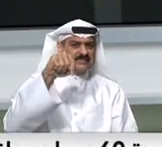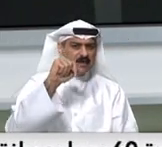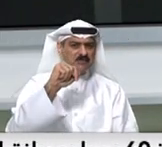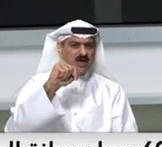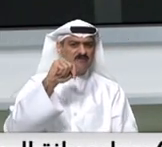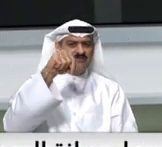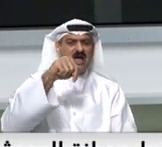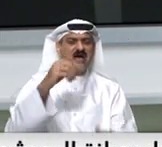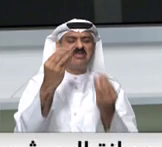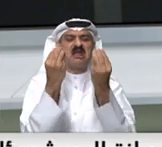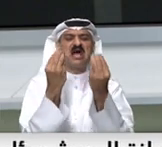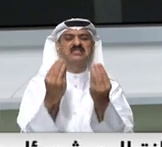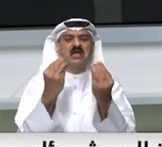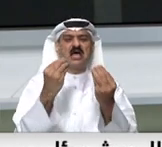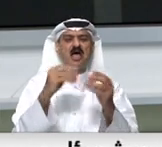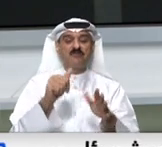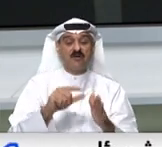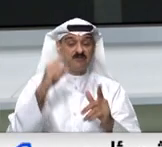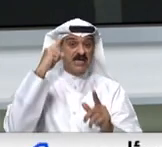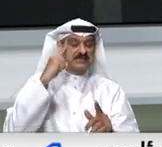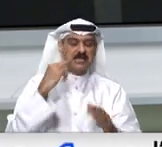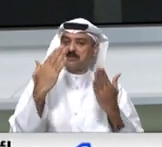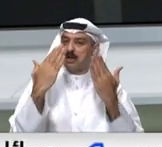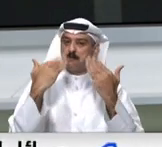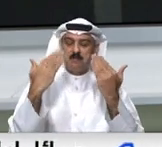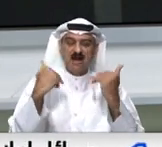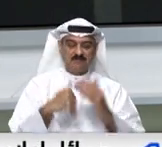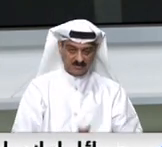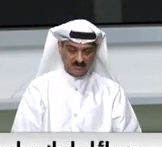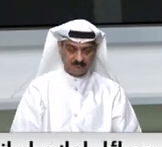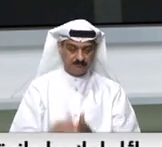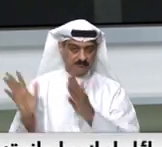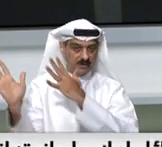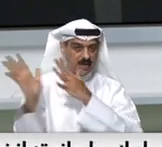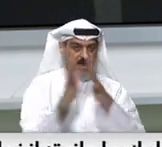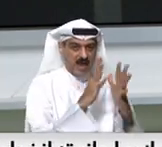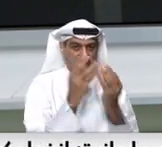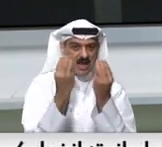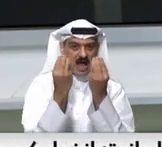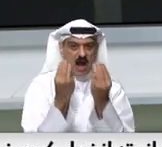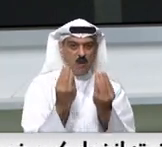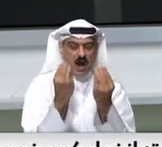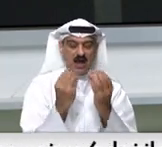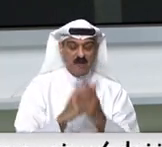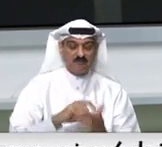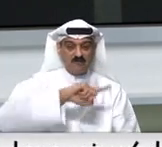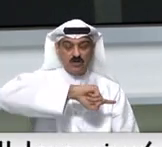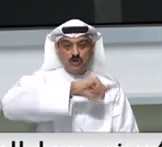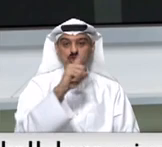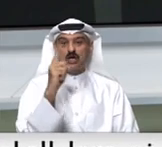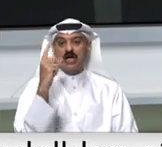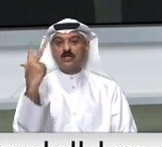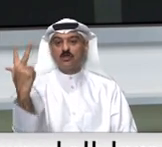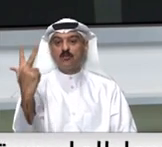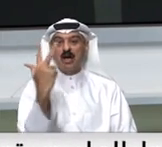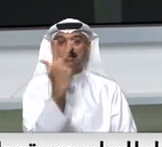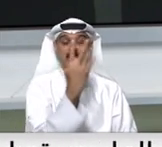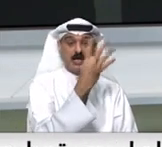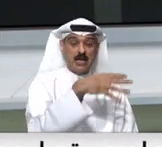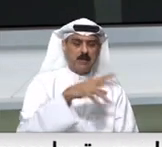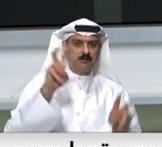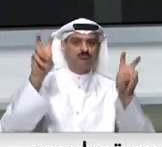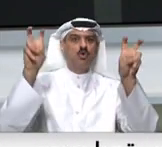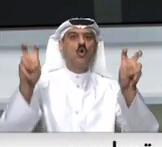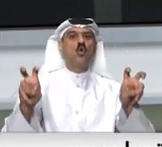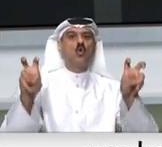الغد وتنتهي ايضا في يوم السبت معها وكوس ينشط على فترات من ثمانيه الى 40 كم في الساعه اجلوا اي نشاط بحري